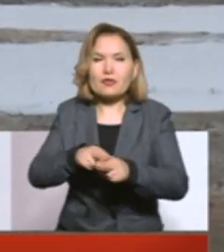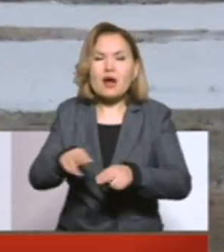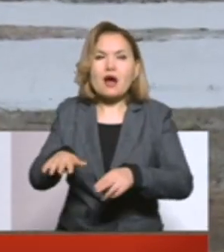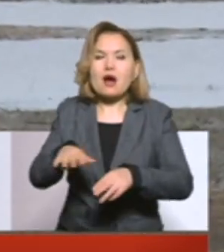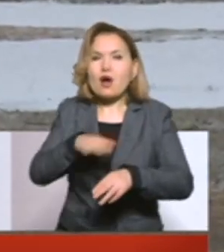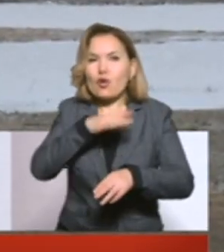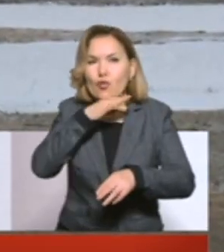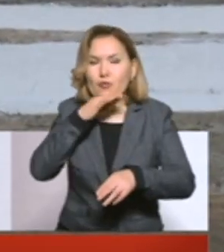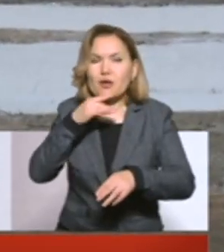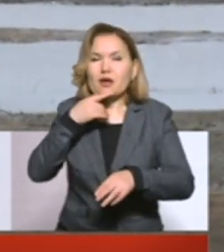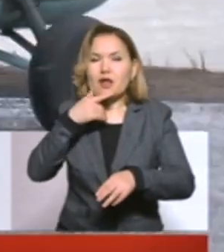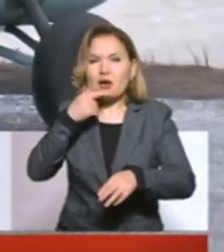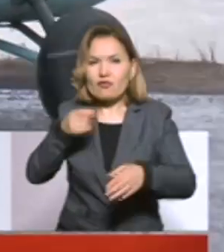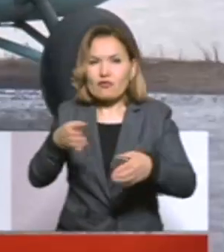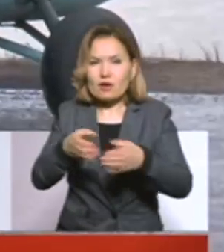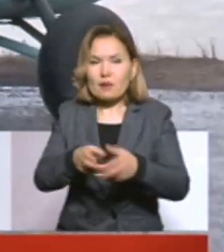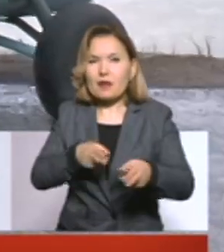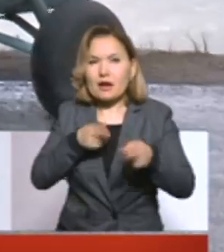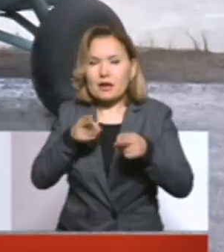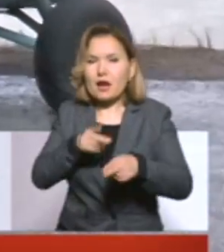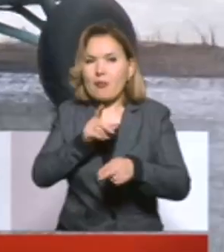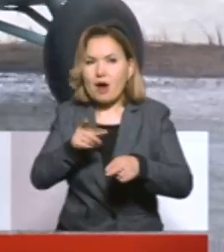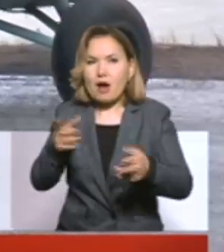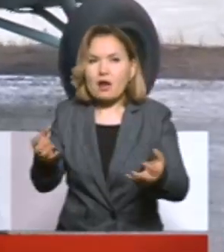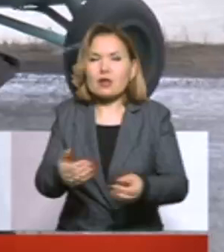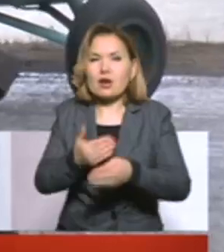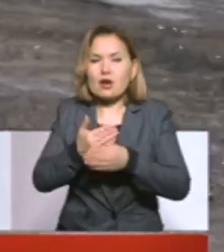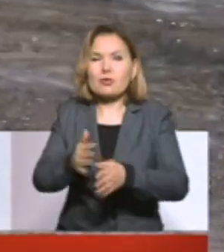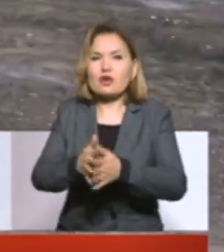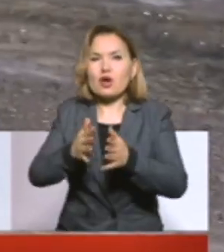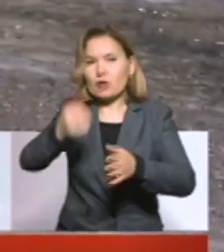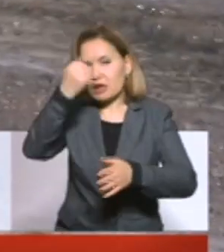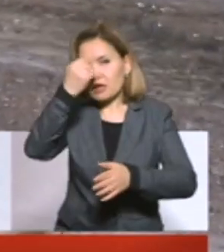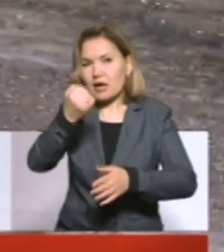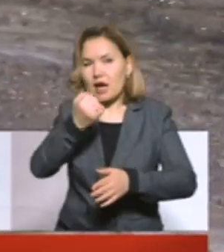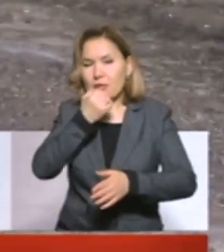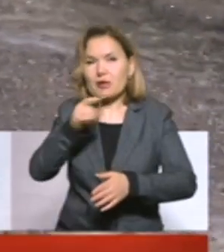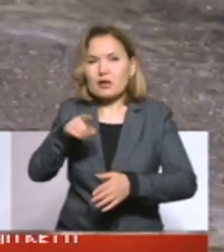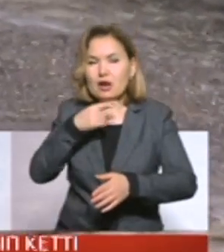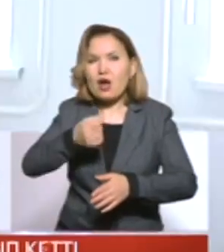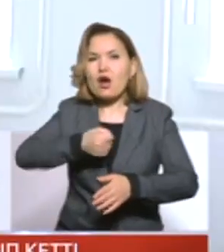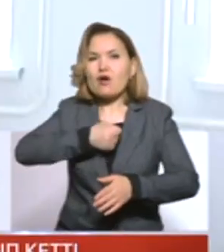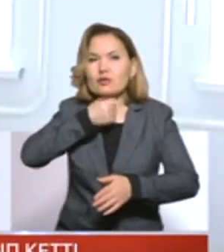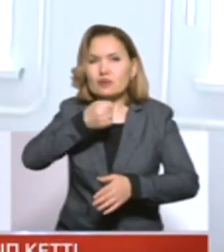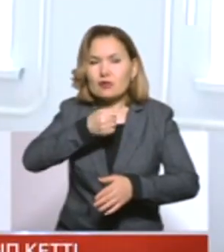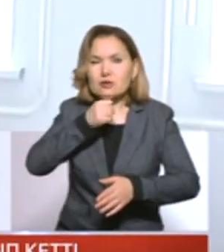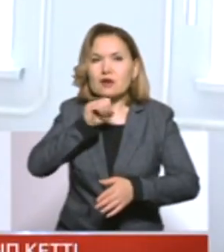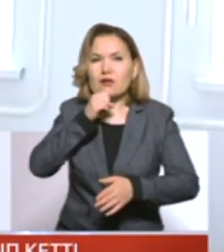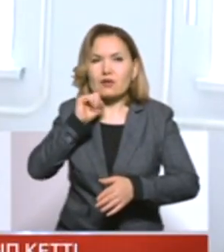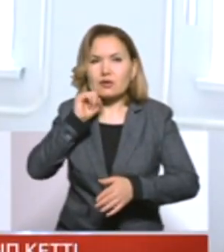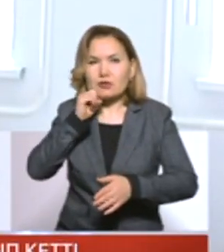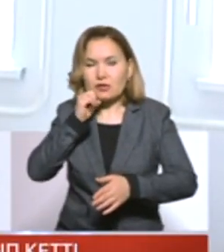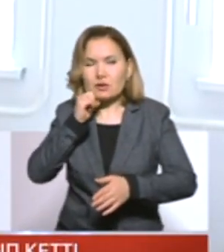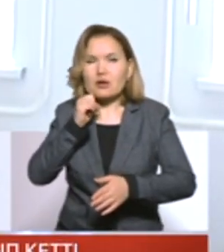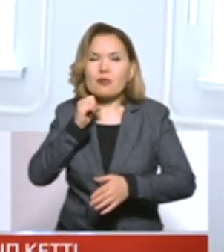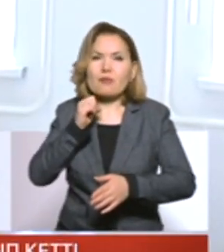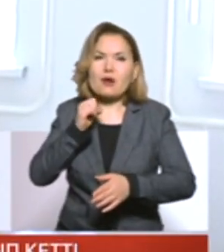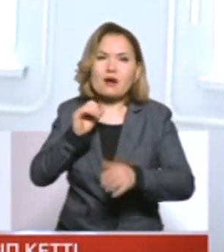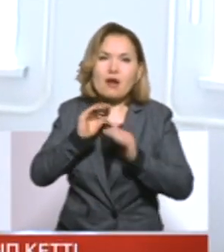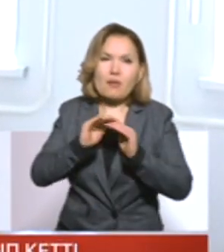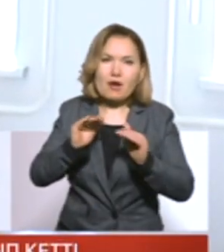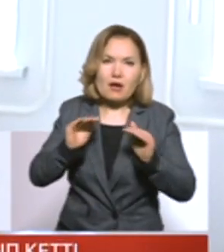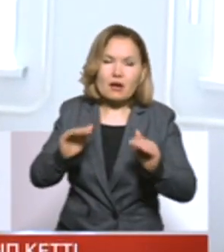жатыр. Біз енді осылай көмек беріп жатқанда көп көп рахмет айтамыз енді. Үлкен кісілер, сосын шектеулі